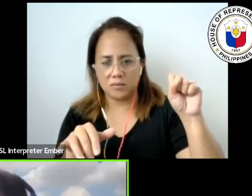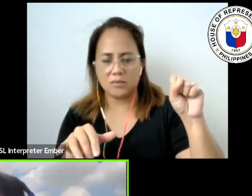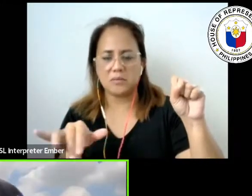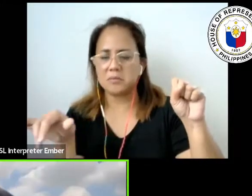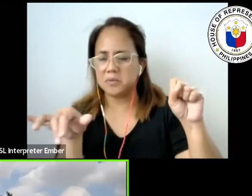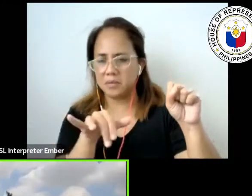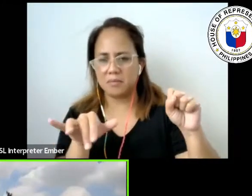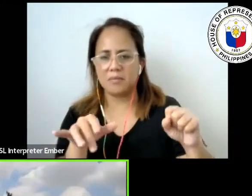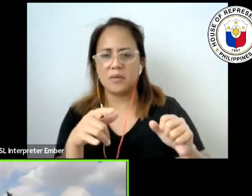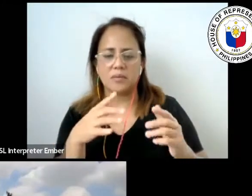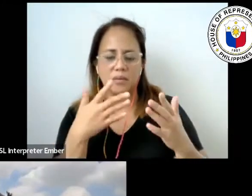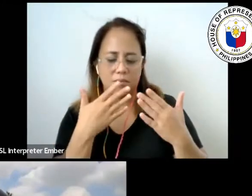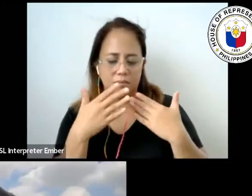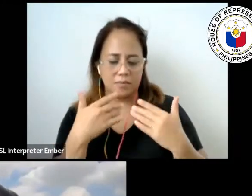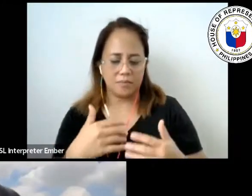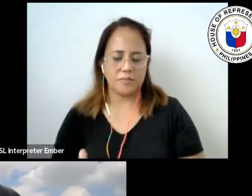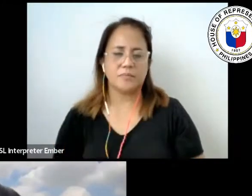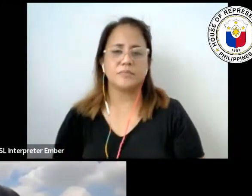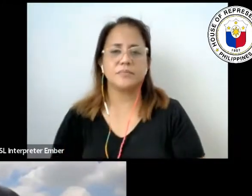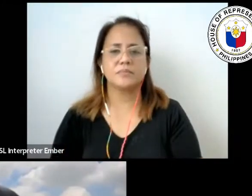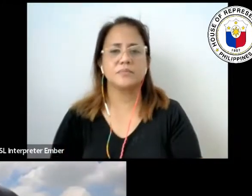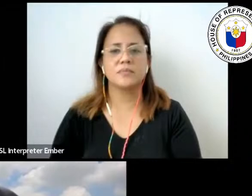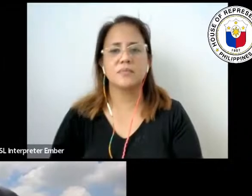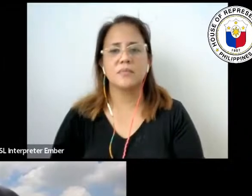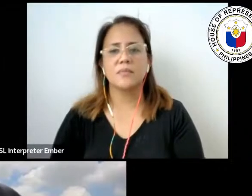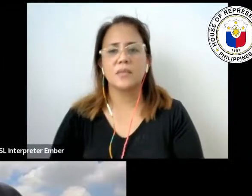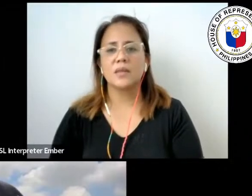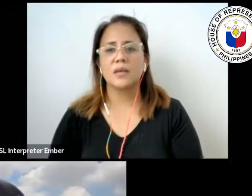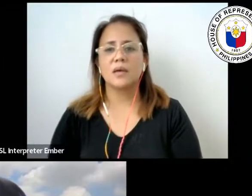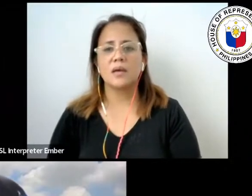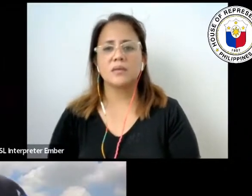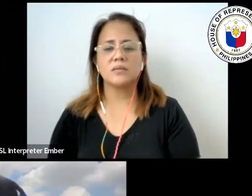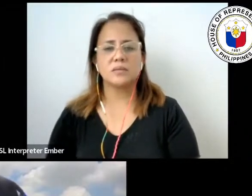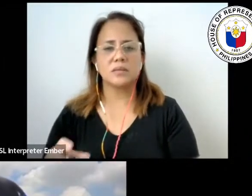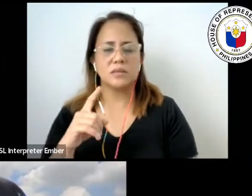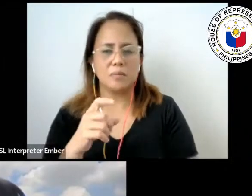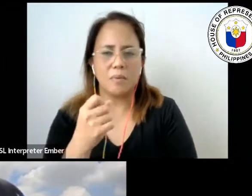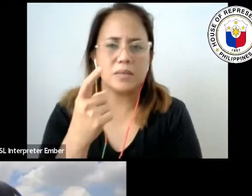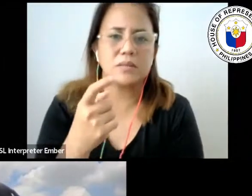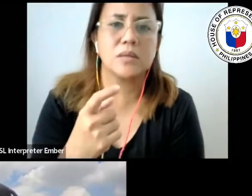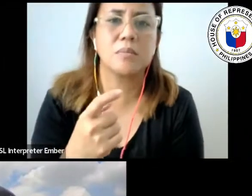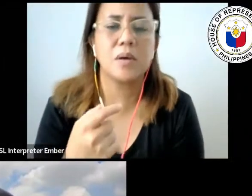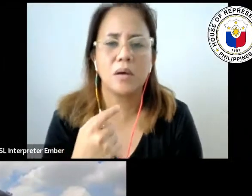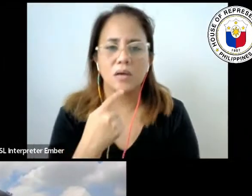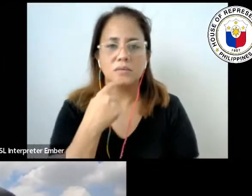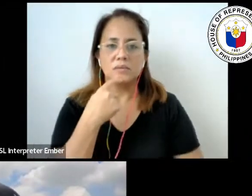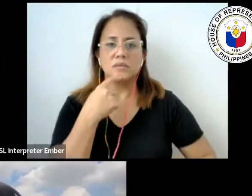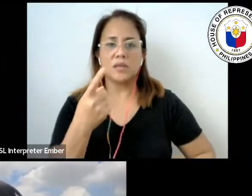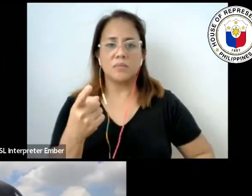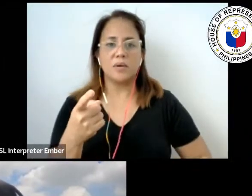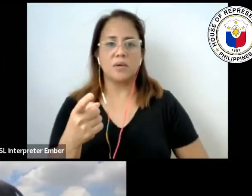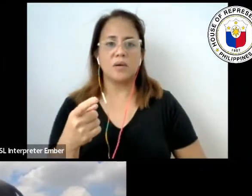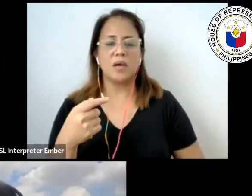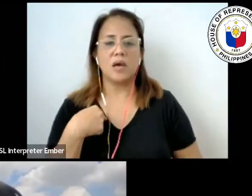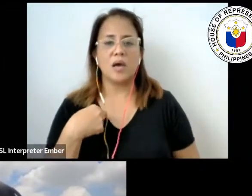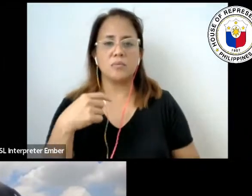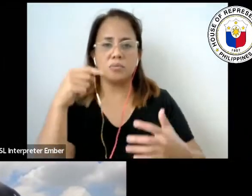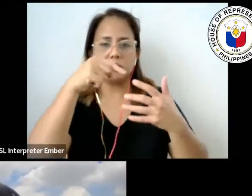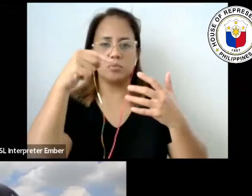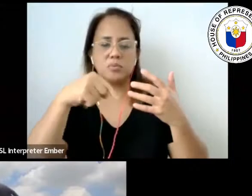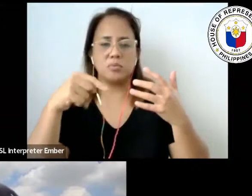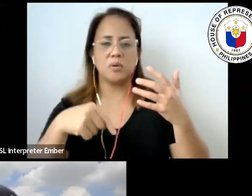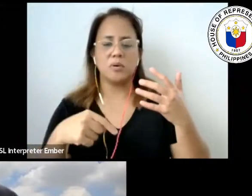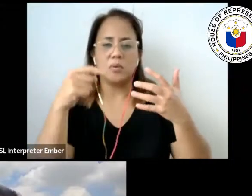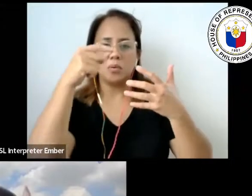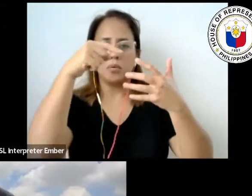lamang po, Your Honor. Marami pong salamat. Ma'am Ched, tama ba ang naiintindihan ko sa inyo? Ang sinasabi po ninyo, nag-enumerate kayo sa amin